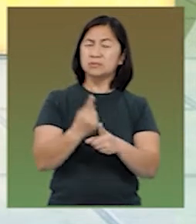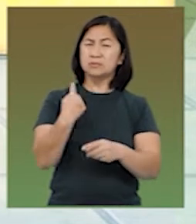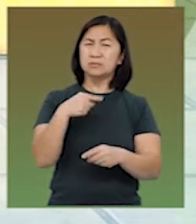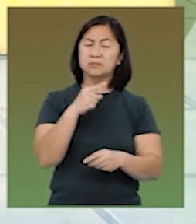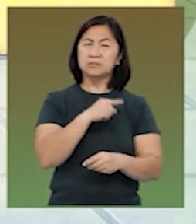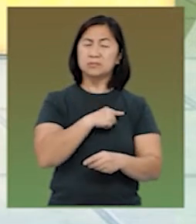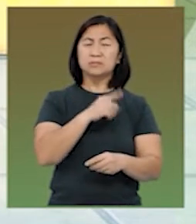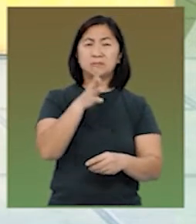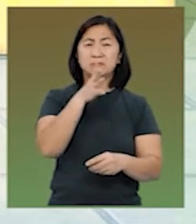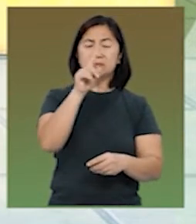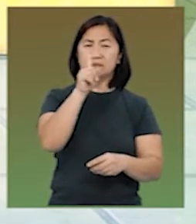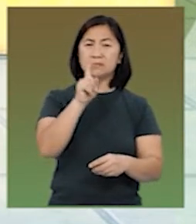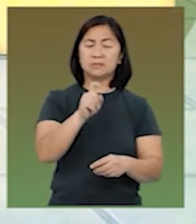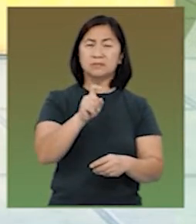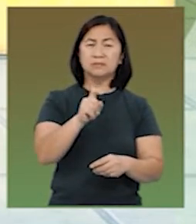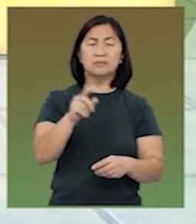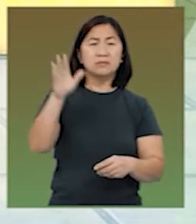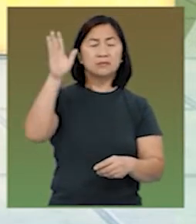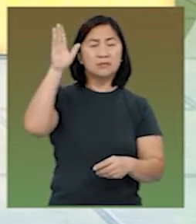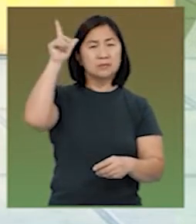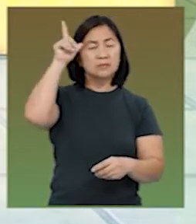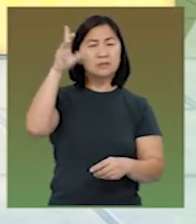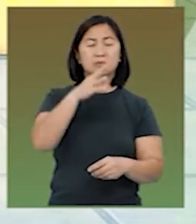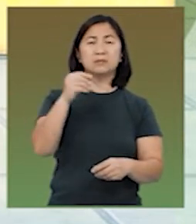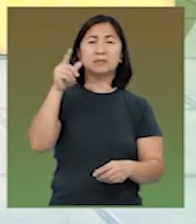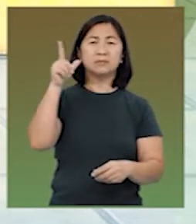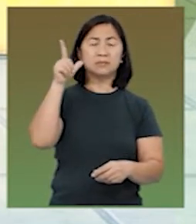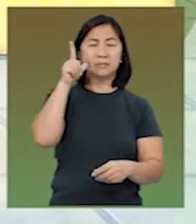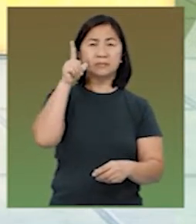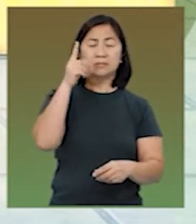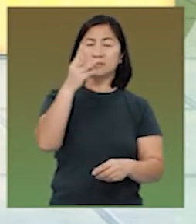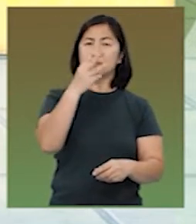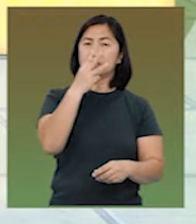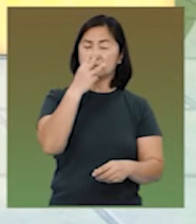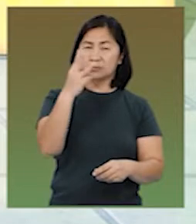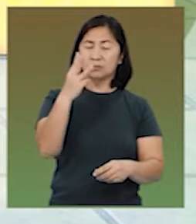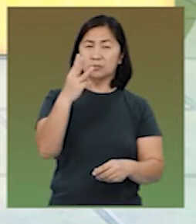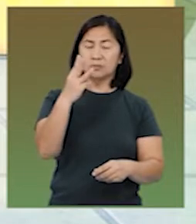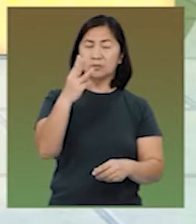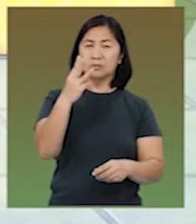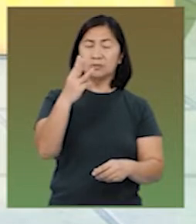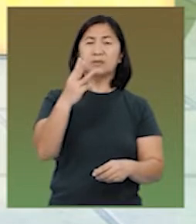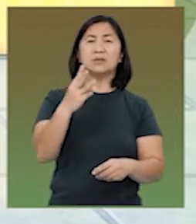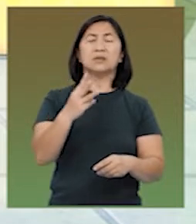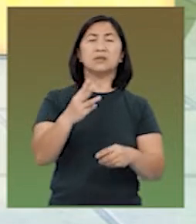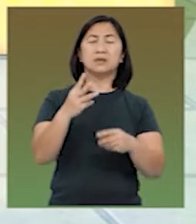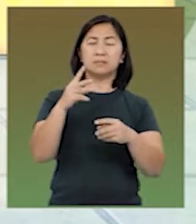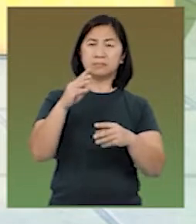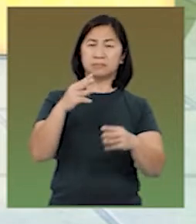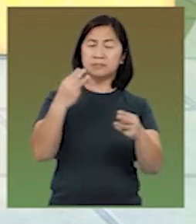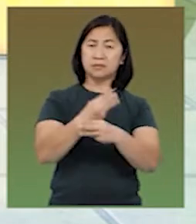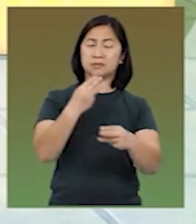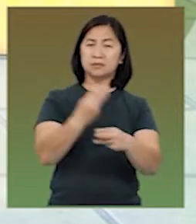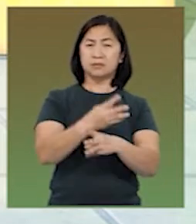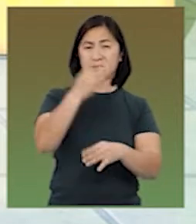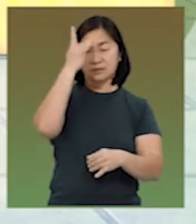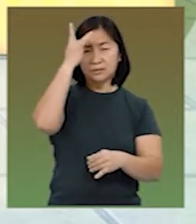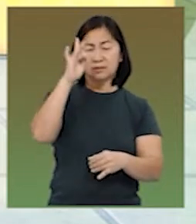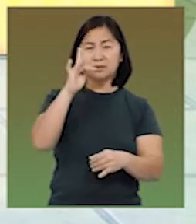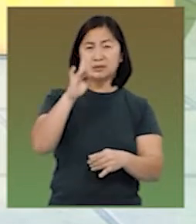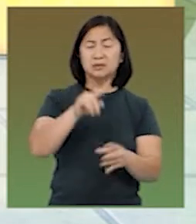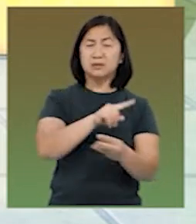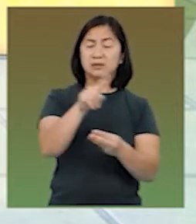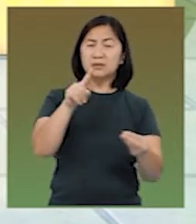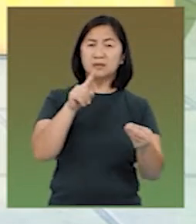inay? Mabuti pa, Lino at Lina, panoorin ninyo ang episode ng Matalino. Dahil tungkol sa units